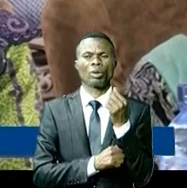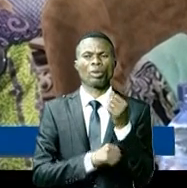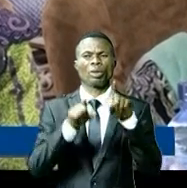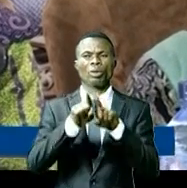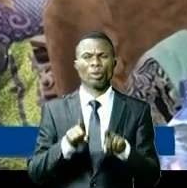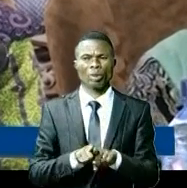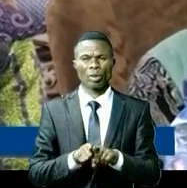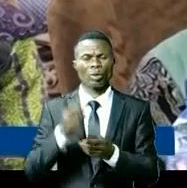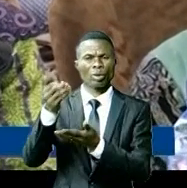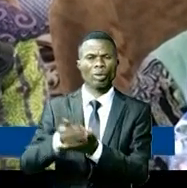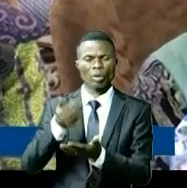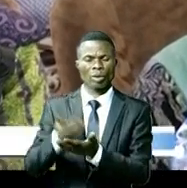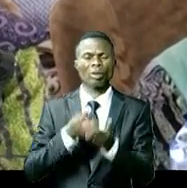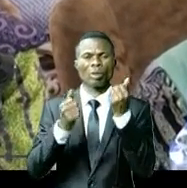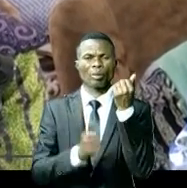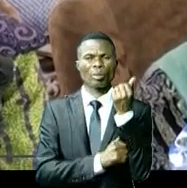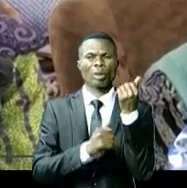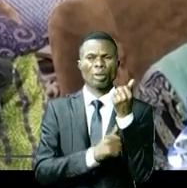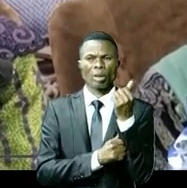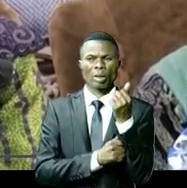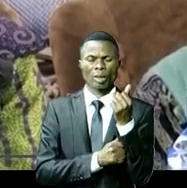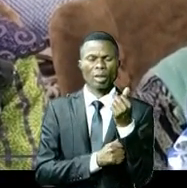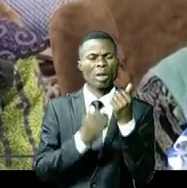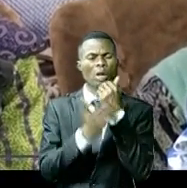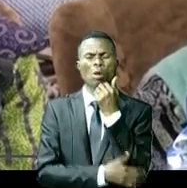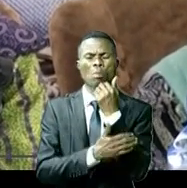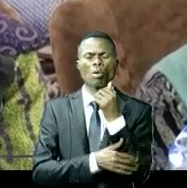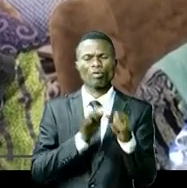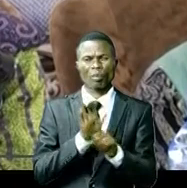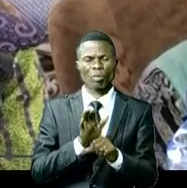Elle exploite les personnes les plus vulnérables,